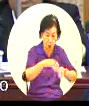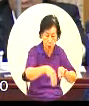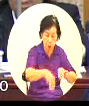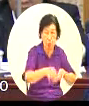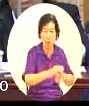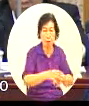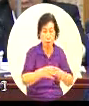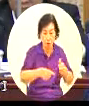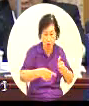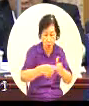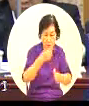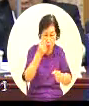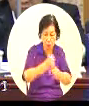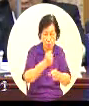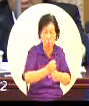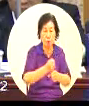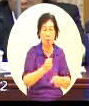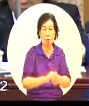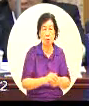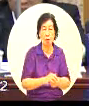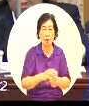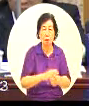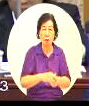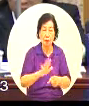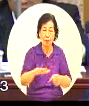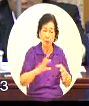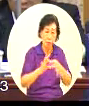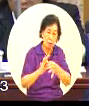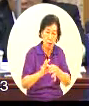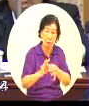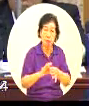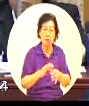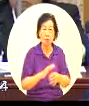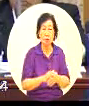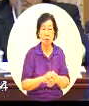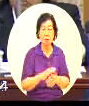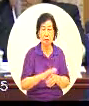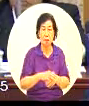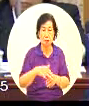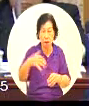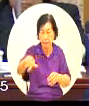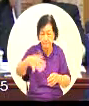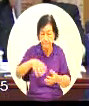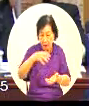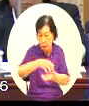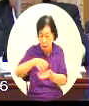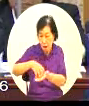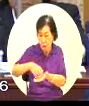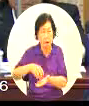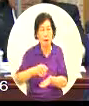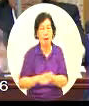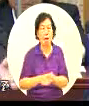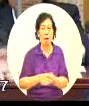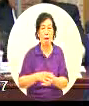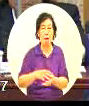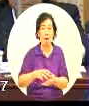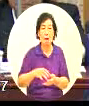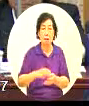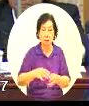做，因为他没有牵涉到太多既有的未登记工厂整合的问题。因为未登工